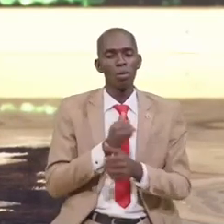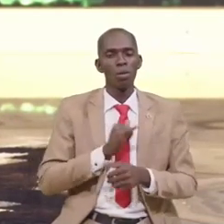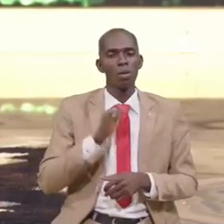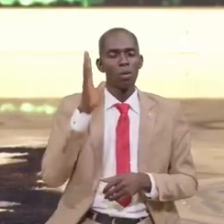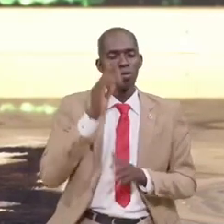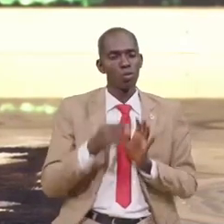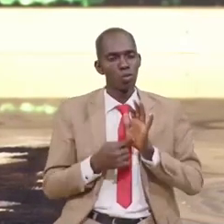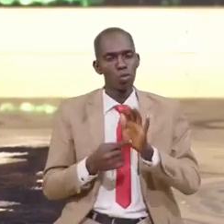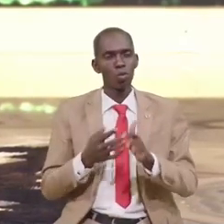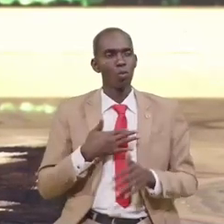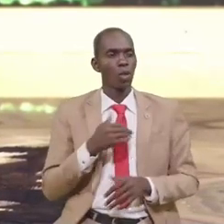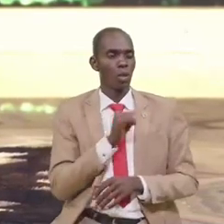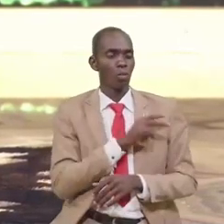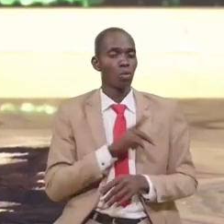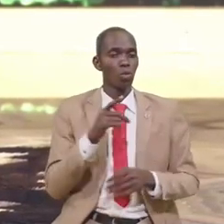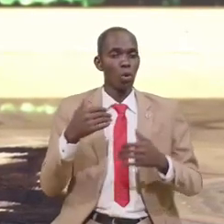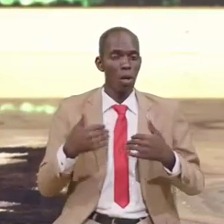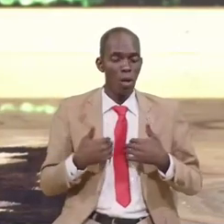appréciation.